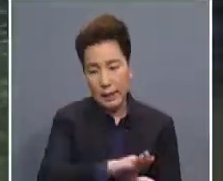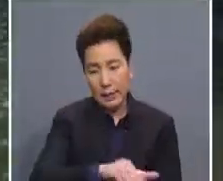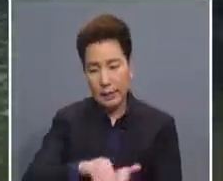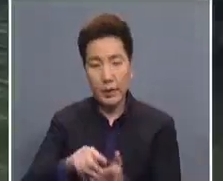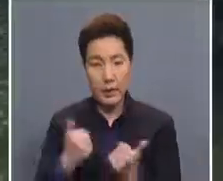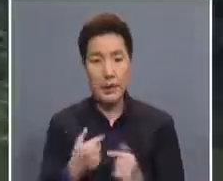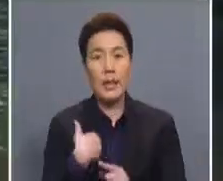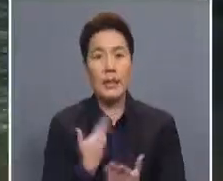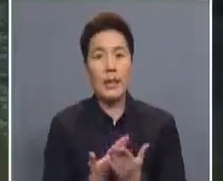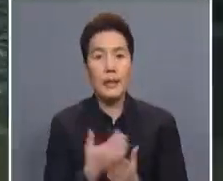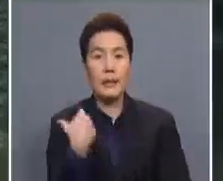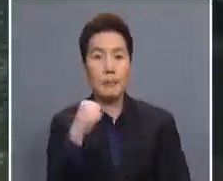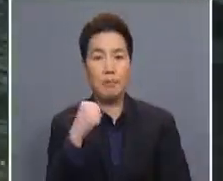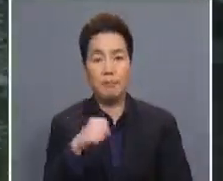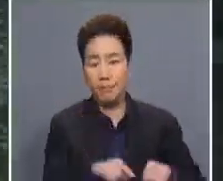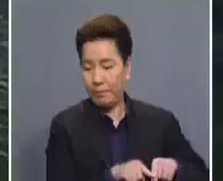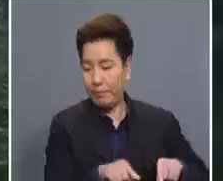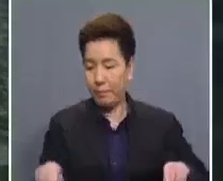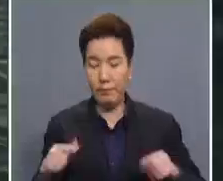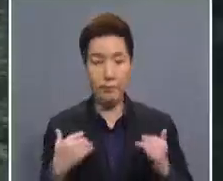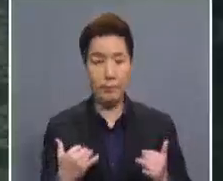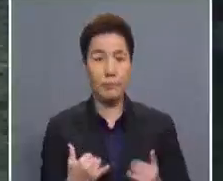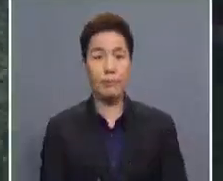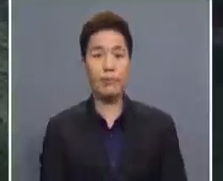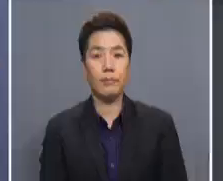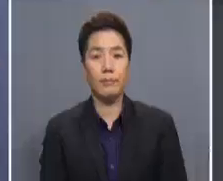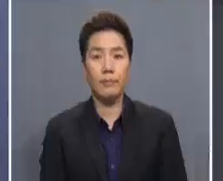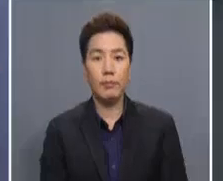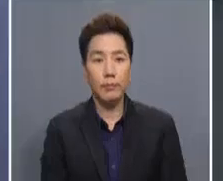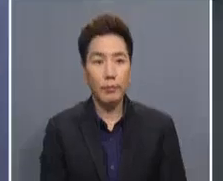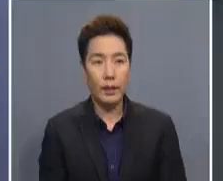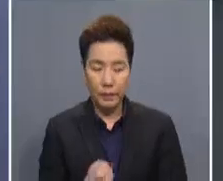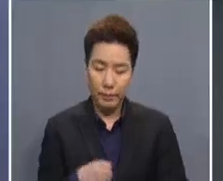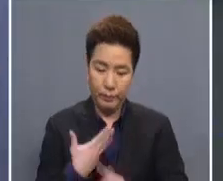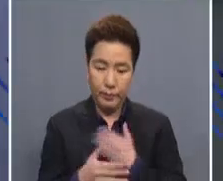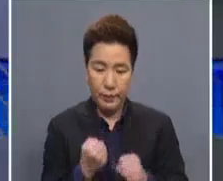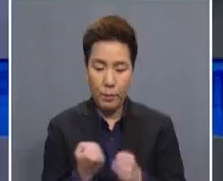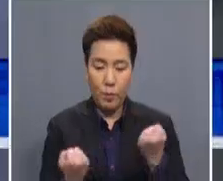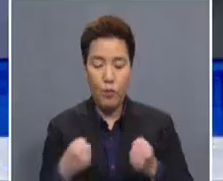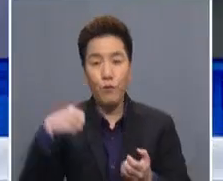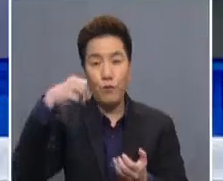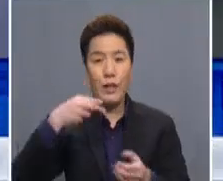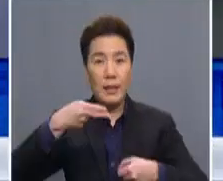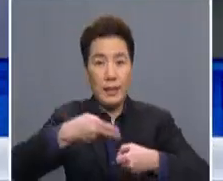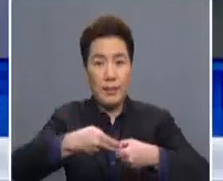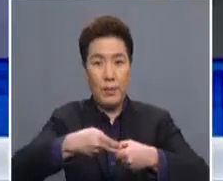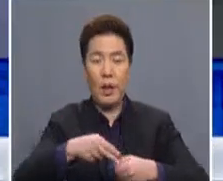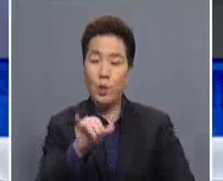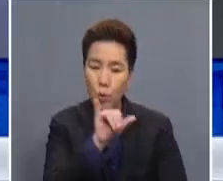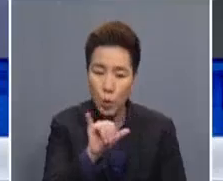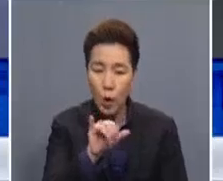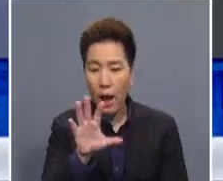อัตราไม่เกิน 10บาทตลอดสายค่ะThe Hondaเราก็เดินหน้าไปไว้ฟ้าหรือการใช้น้ำมันยูโร 5